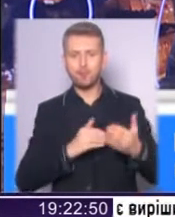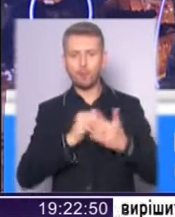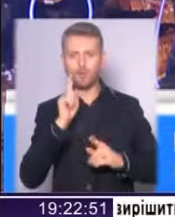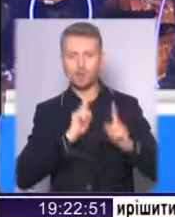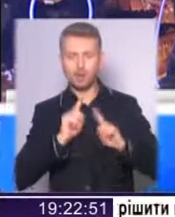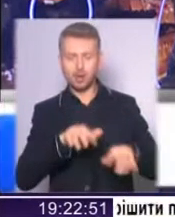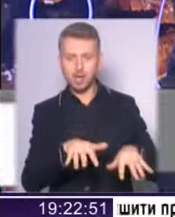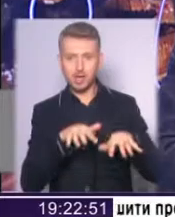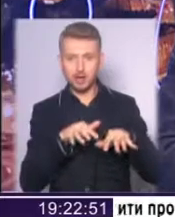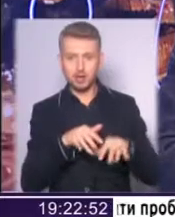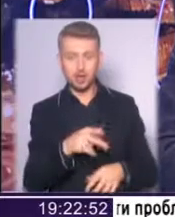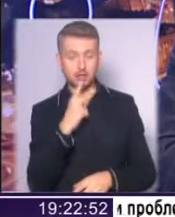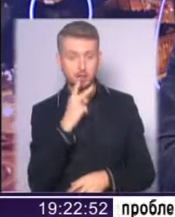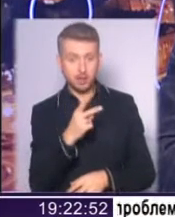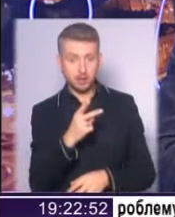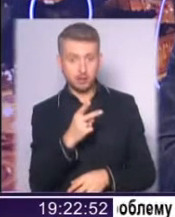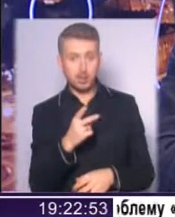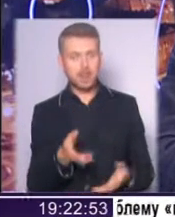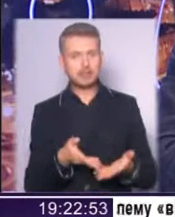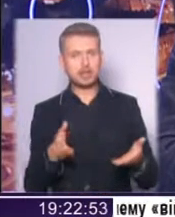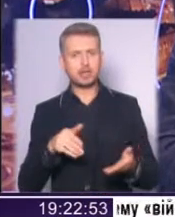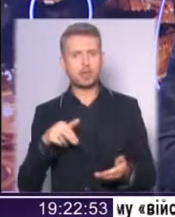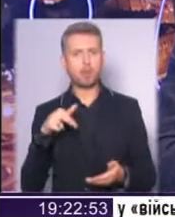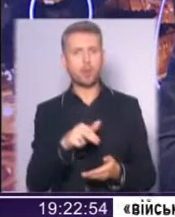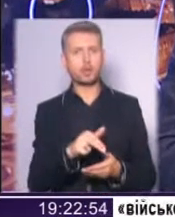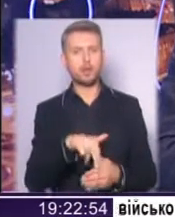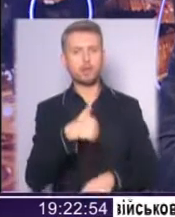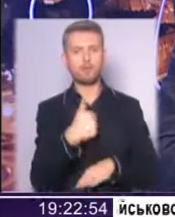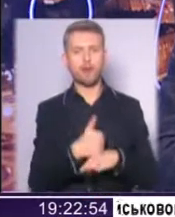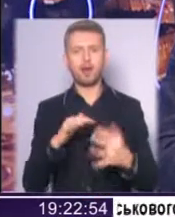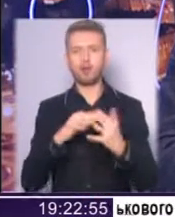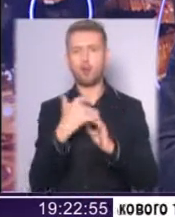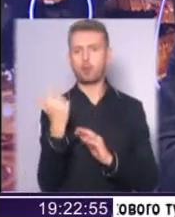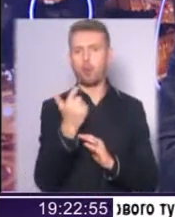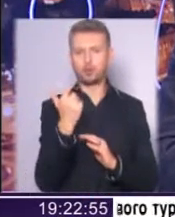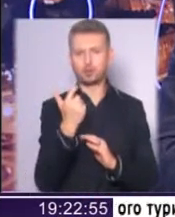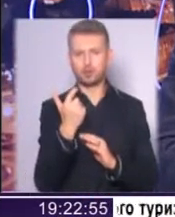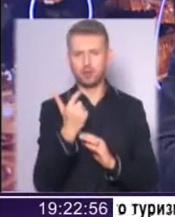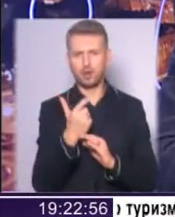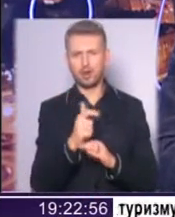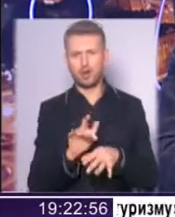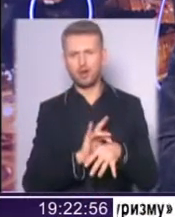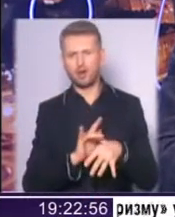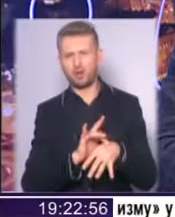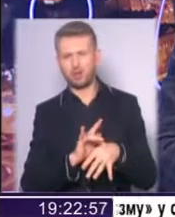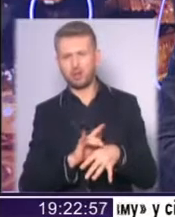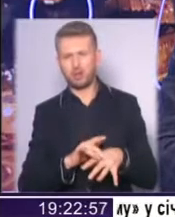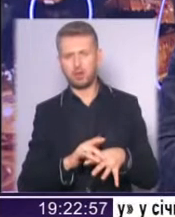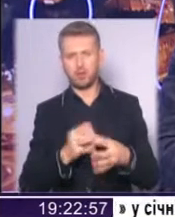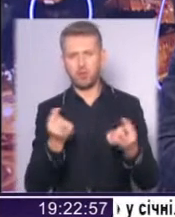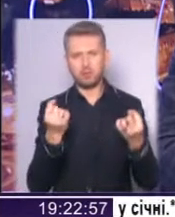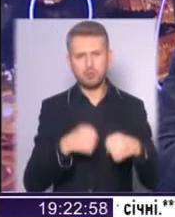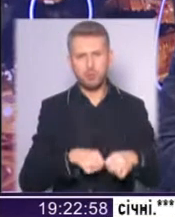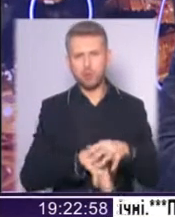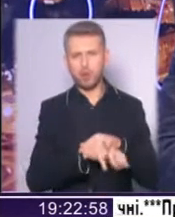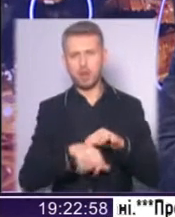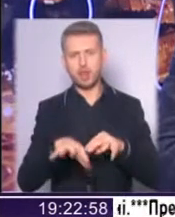наприклад, сцена, виходить голова колгоспу, такого розграбованого, знаєте, зруйновані ферми, вкрали всі